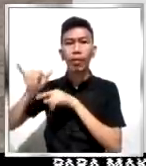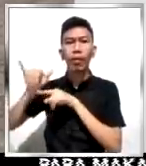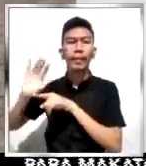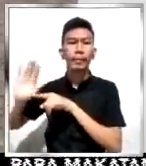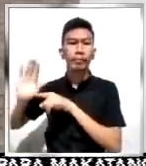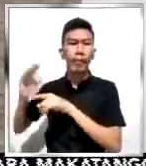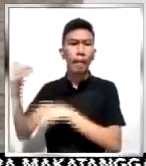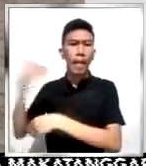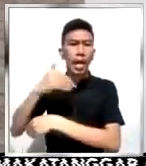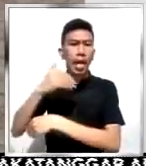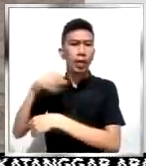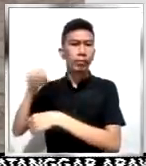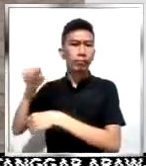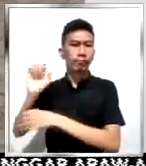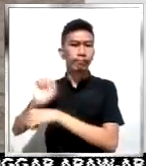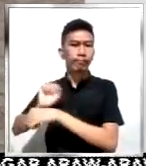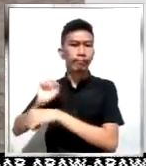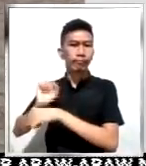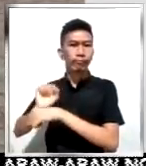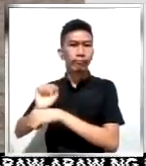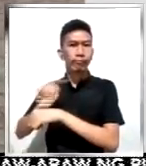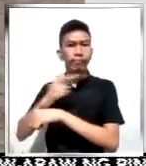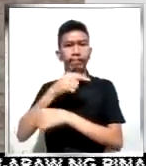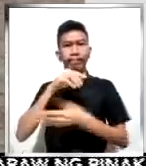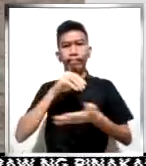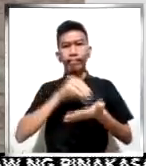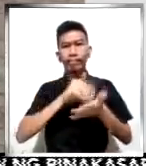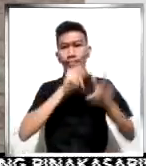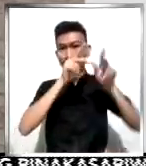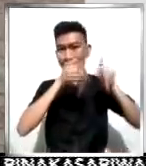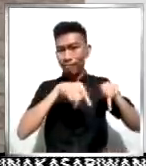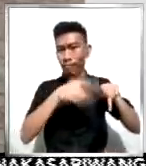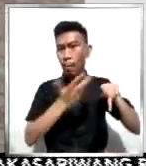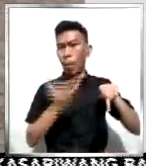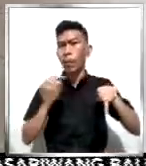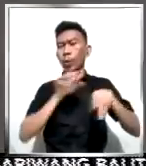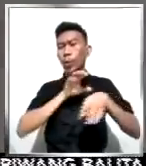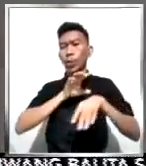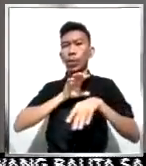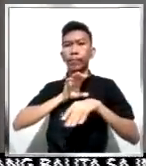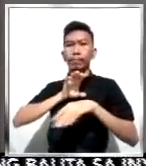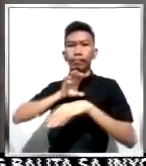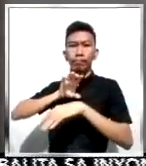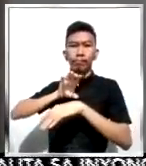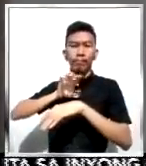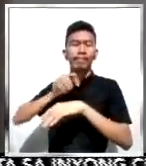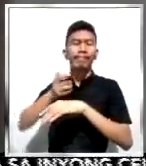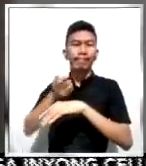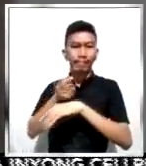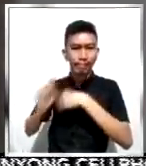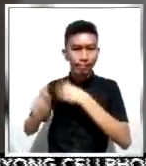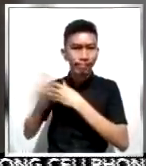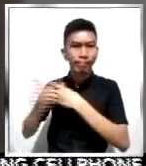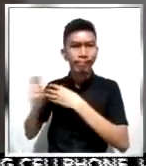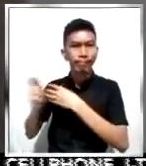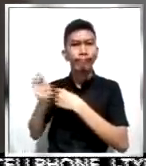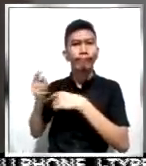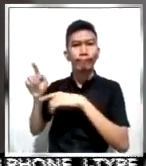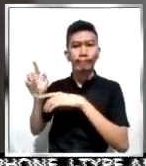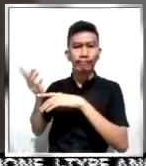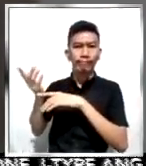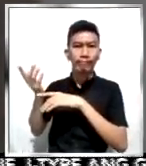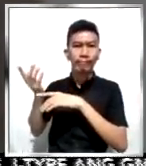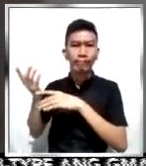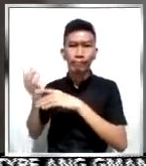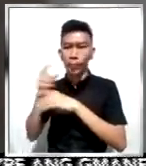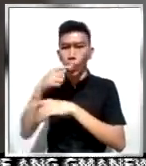ng pinagkakautangan niya na isusumbong siya sa mga boss niya kung hindi makakapagbayad. Siyempre ako po, nagpatrabaho po as frontliner.